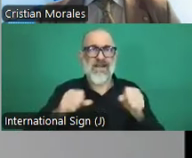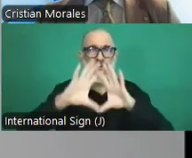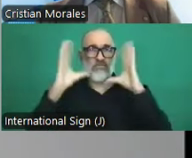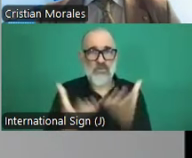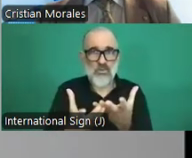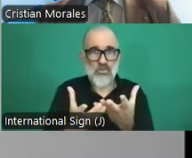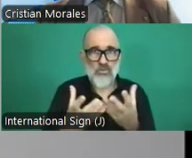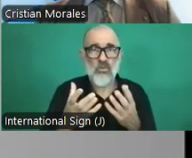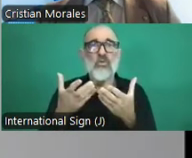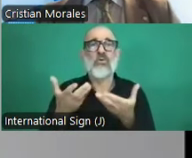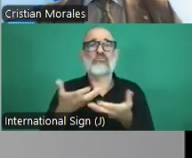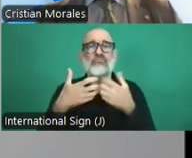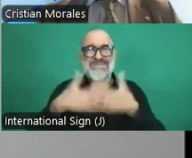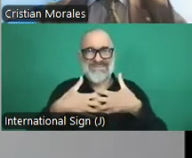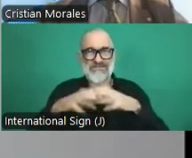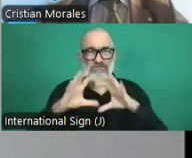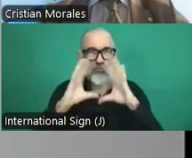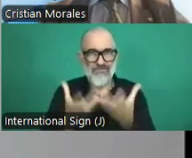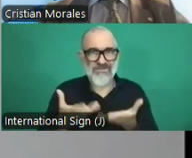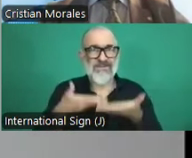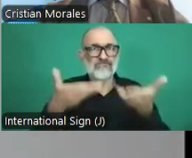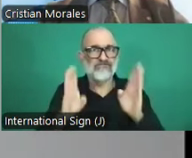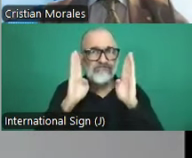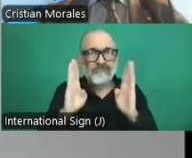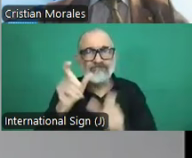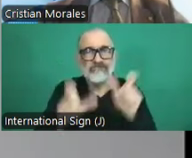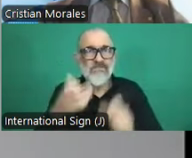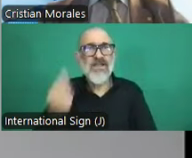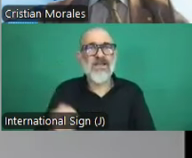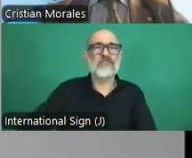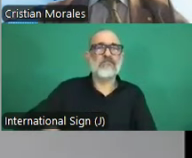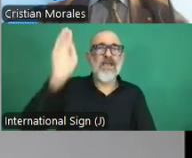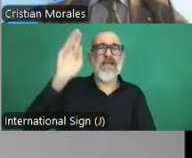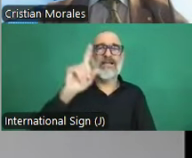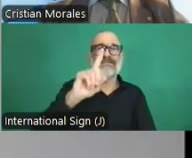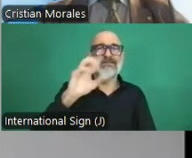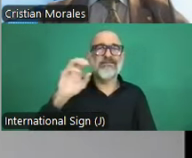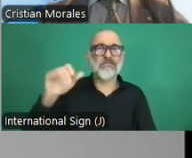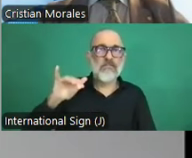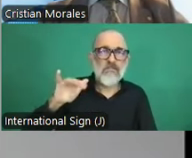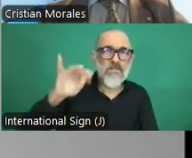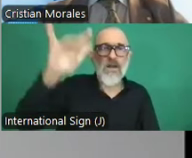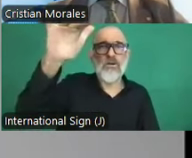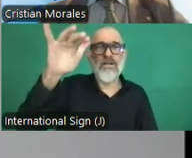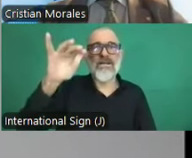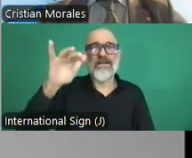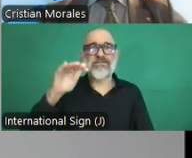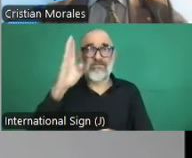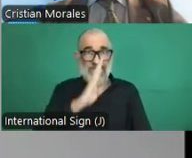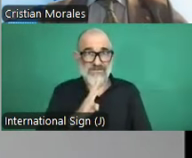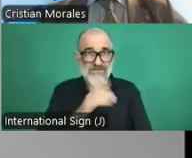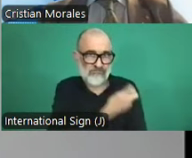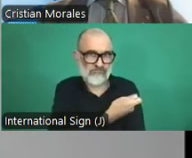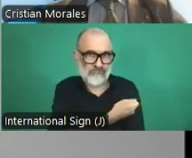medicamentos gratuitos. pour plus de O 200 reforço da millions atenção de primária à saúde está no Brésiliens. centro da nossa agenda. O Brasil construiu Le uma rede ampla, renforcement du